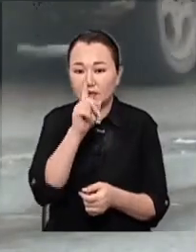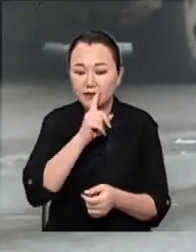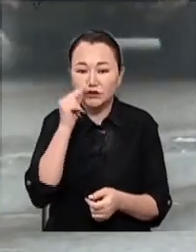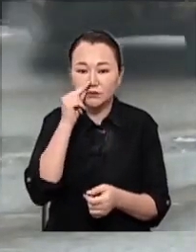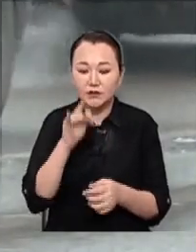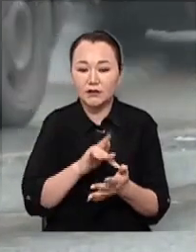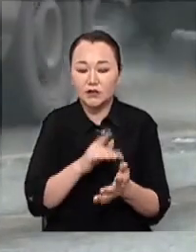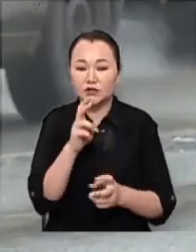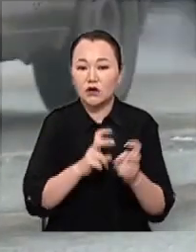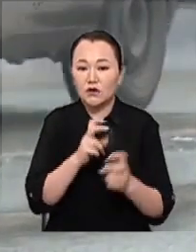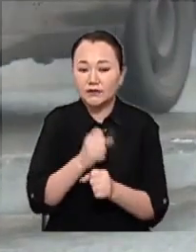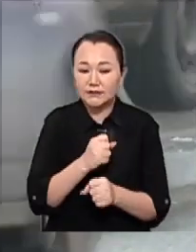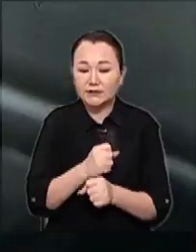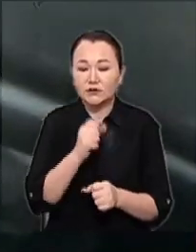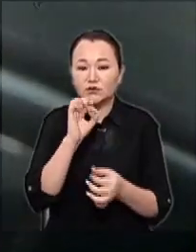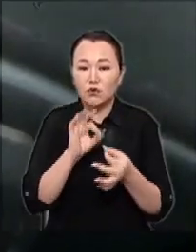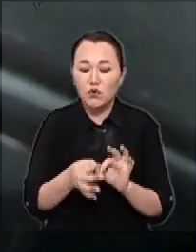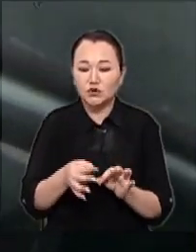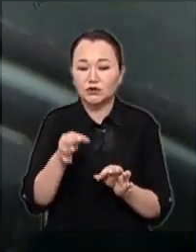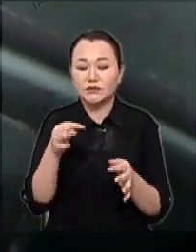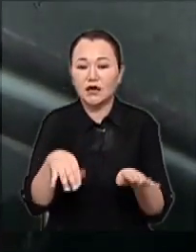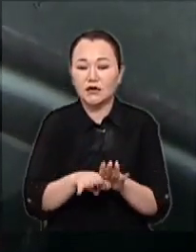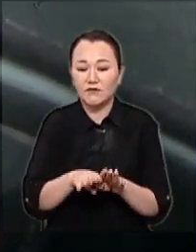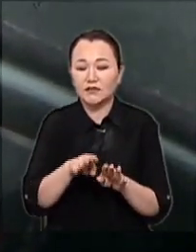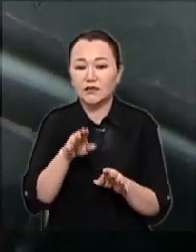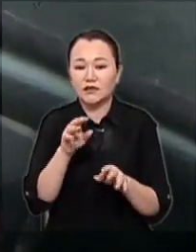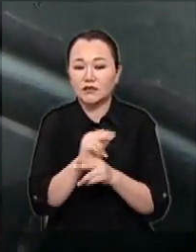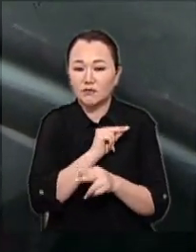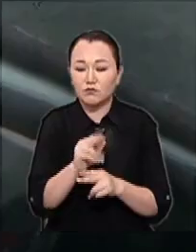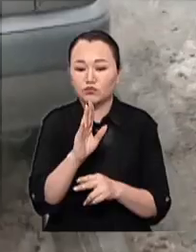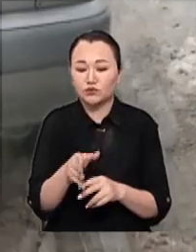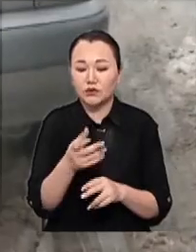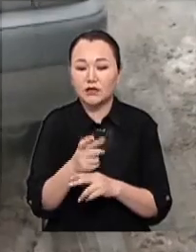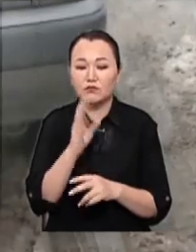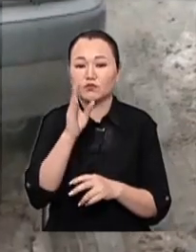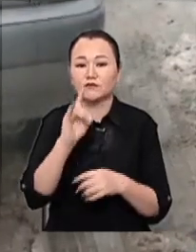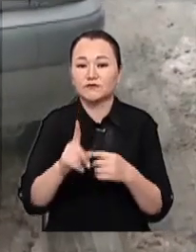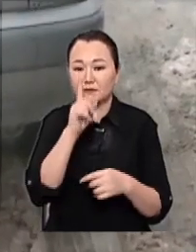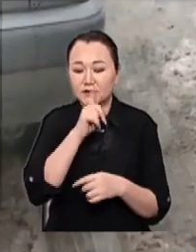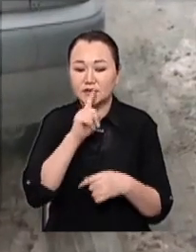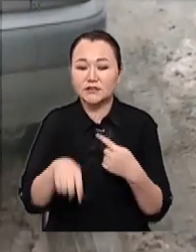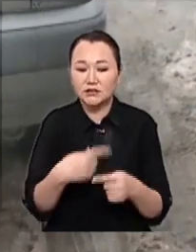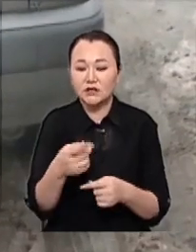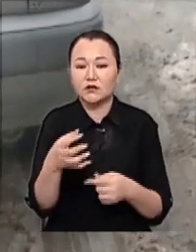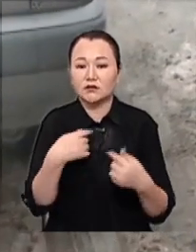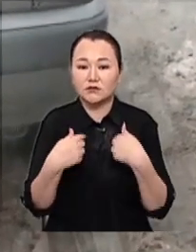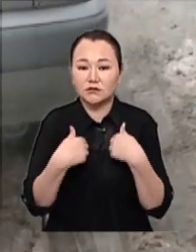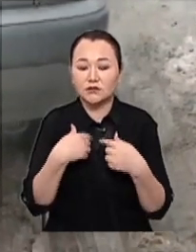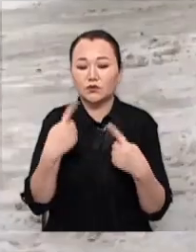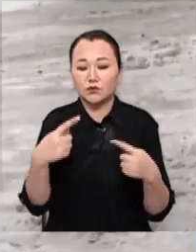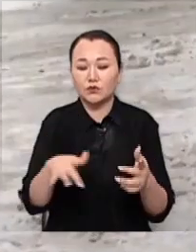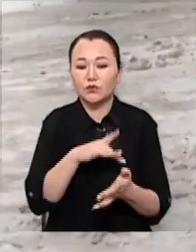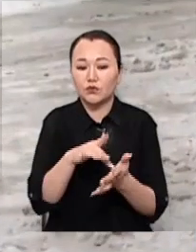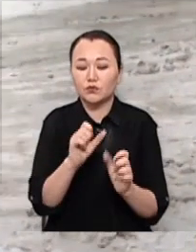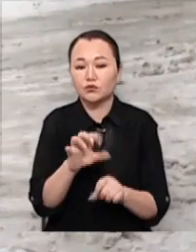өңдеу зауыты күрделі жөндеуге жабылуы жоспарланған. Сондықтан Жамбылдың кебін келер айда өзге өңірлер киюі мүмкін. Нұрайын